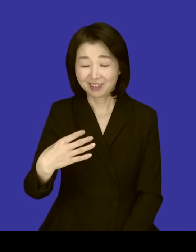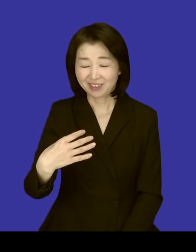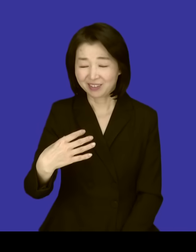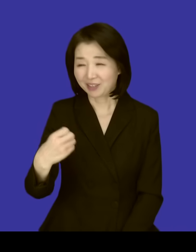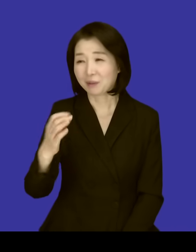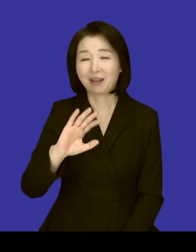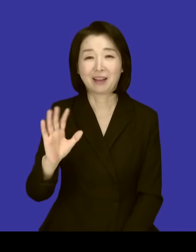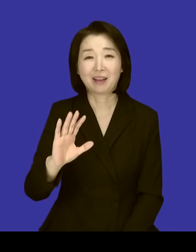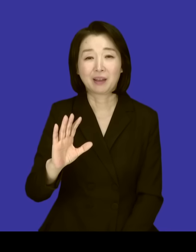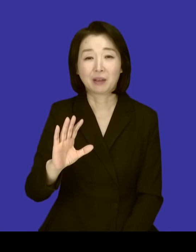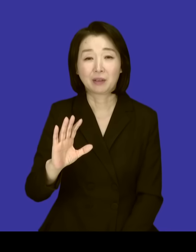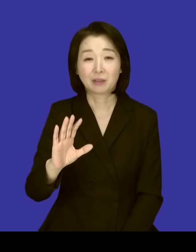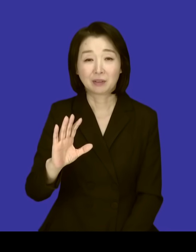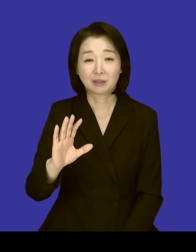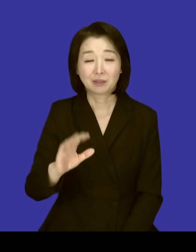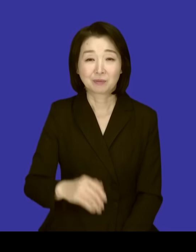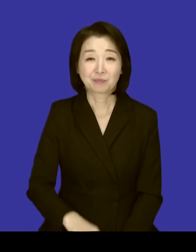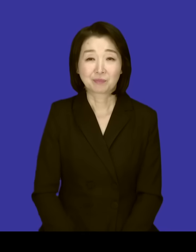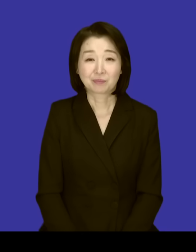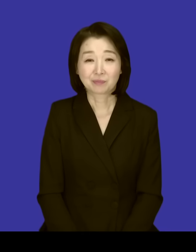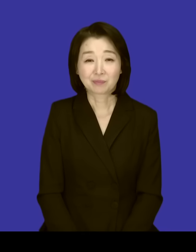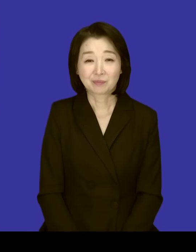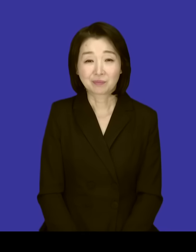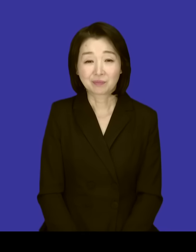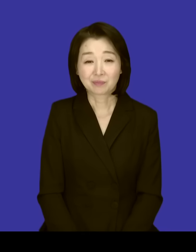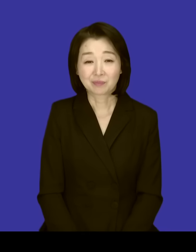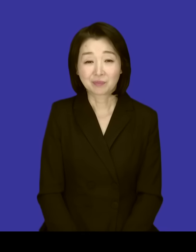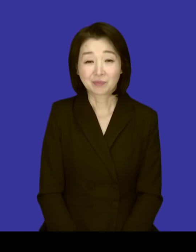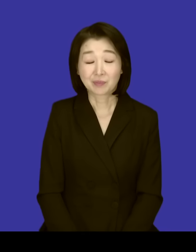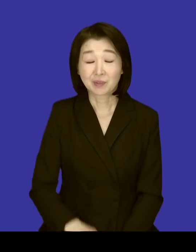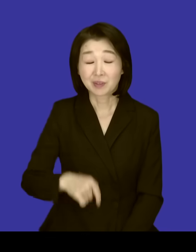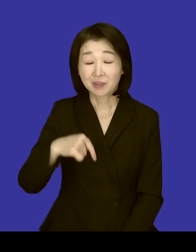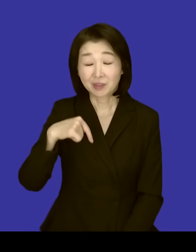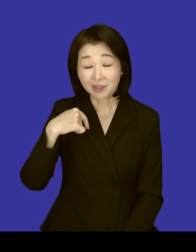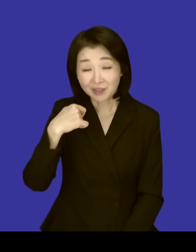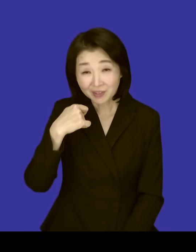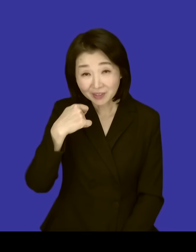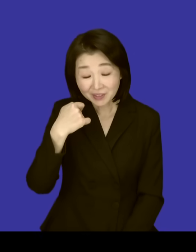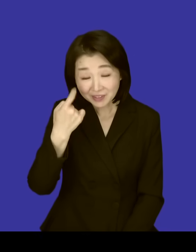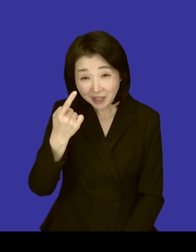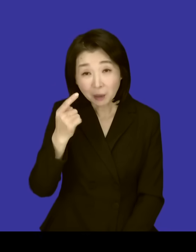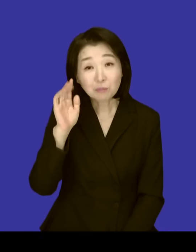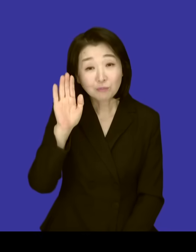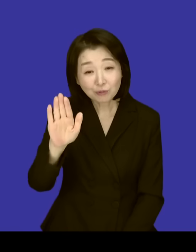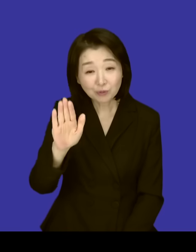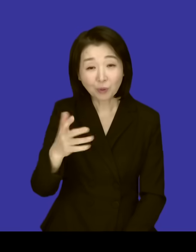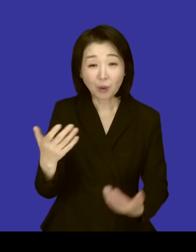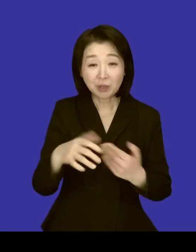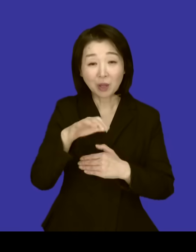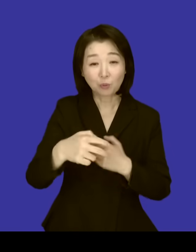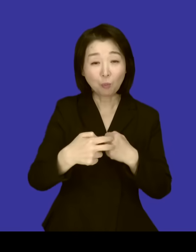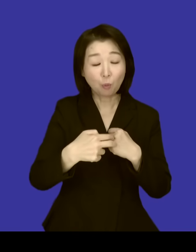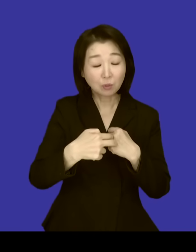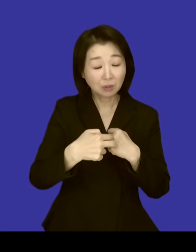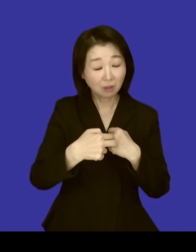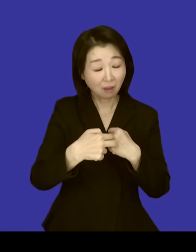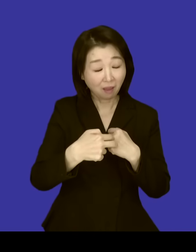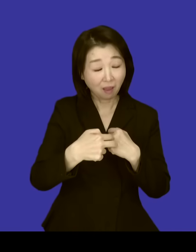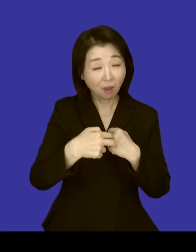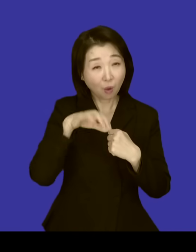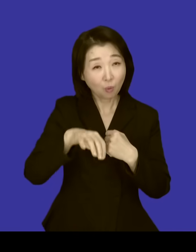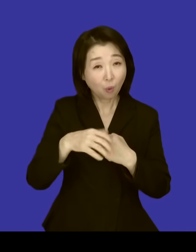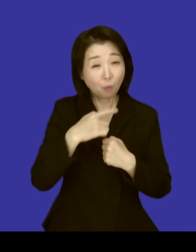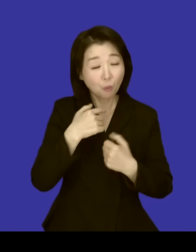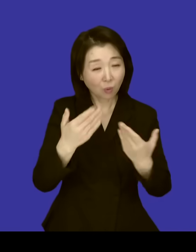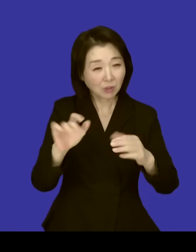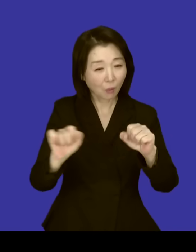피하고 다음 달부터 자기가 일하는 병원에 한번 봉사활동 와서 한번 보래요. 와서